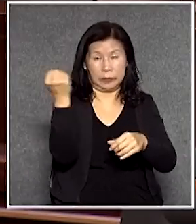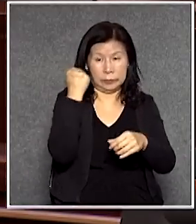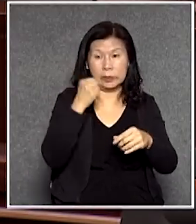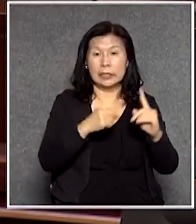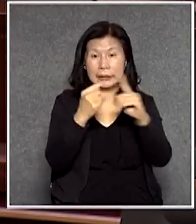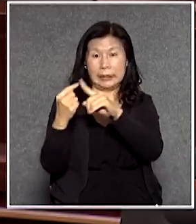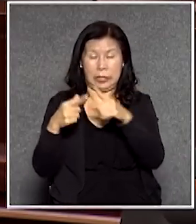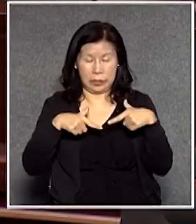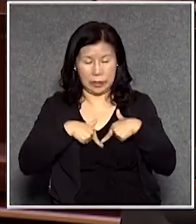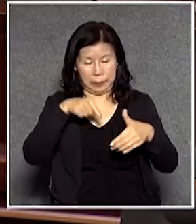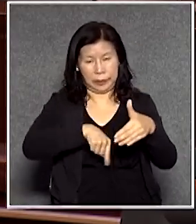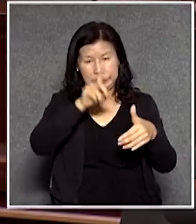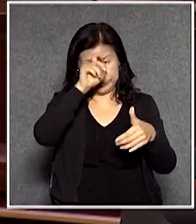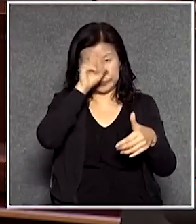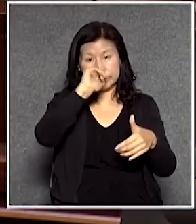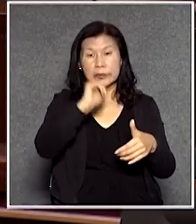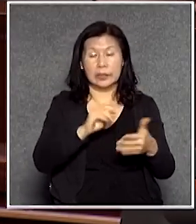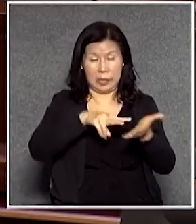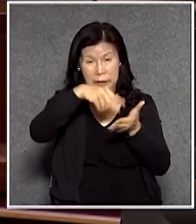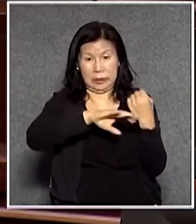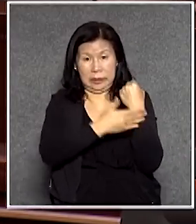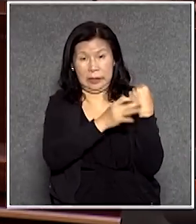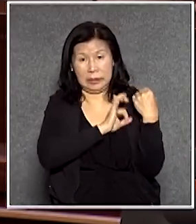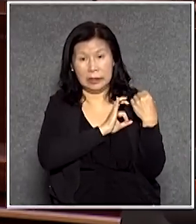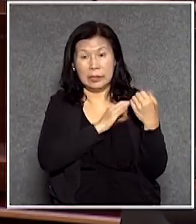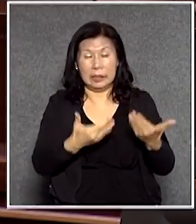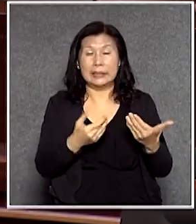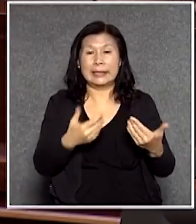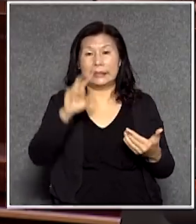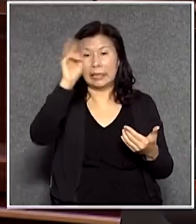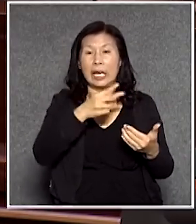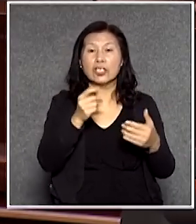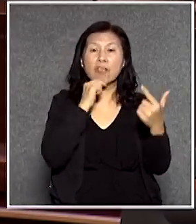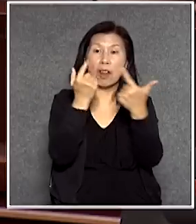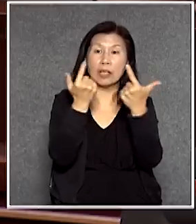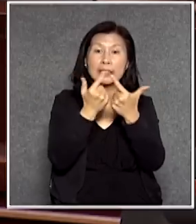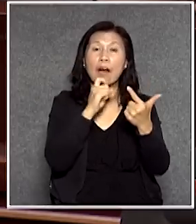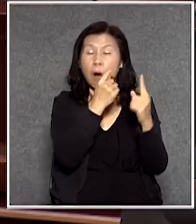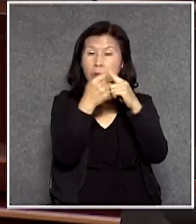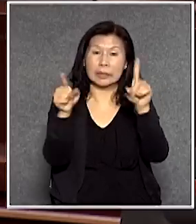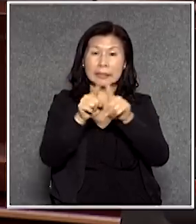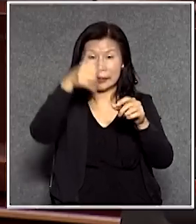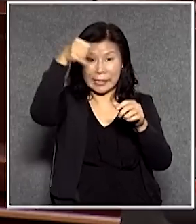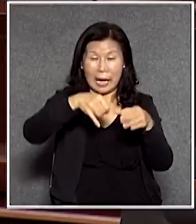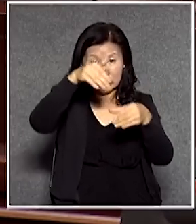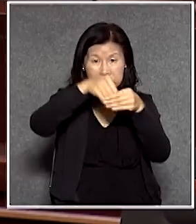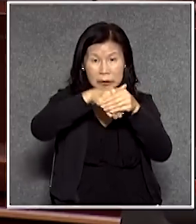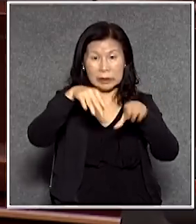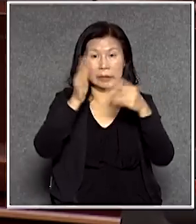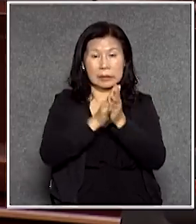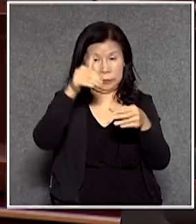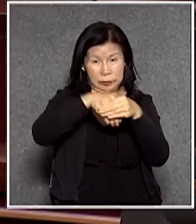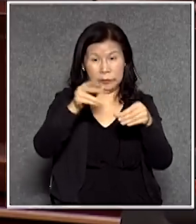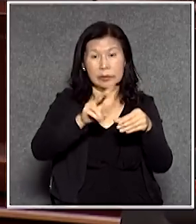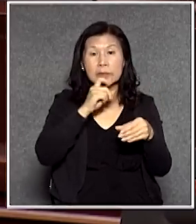心裡有數的。看到立法會今天每日上演的鬧劇，很多市民都跟我說，下次選舉一定會投票，